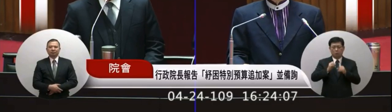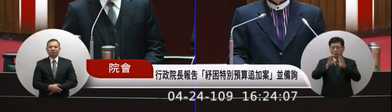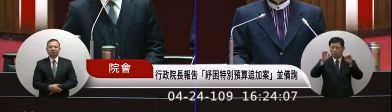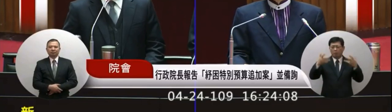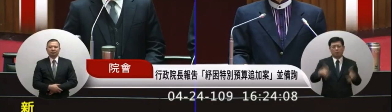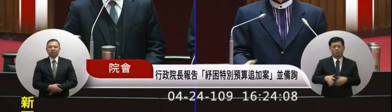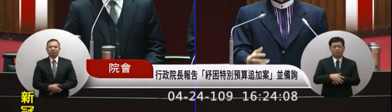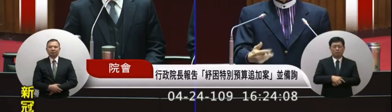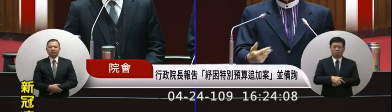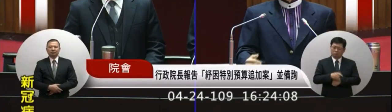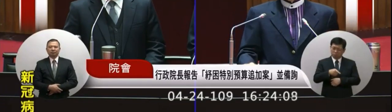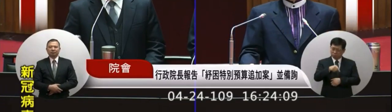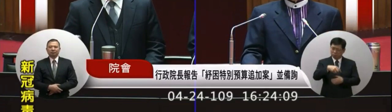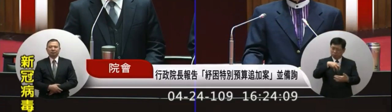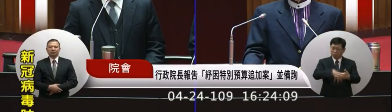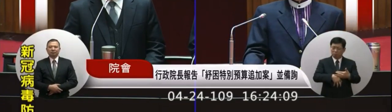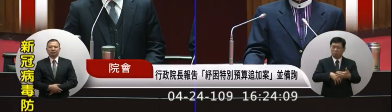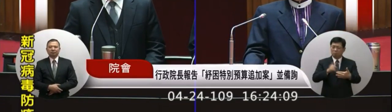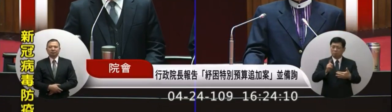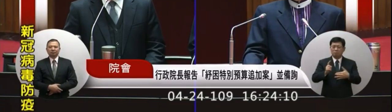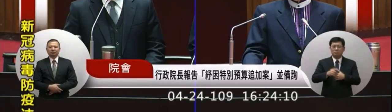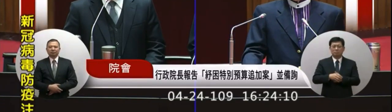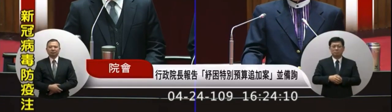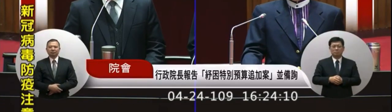了，说这里面因为